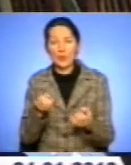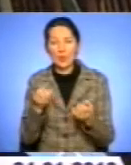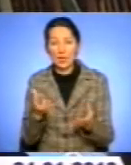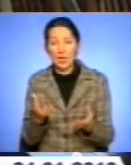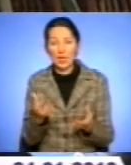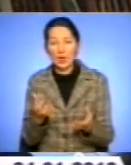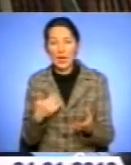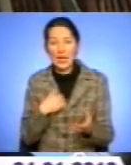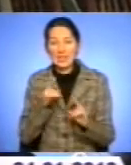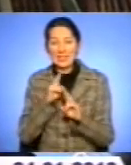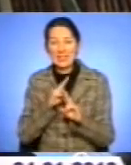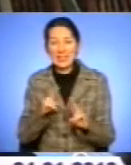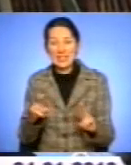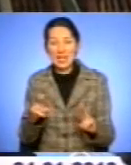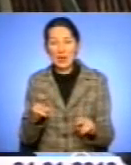гілка невелика